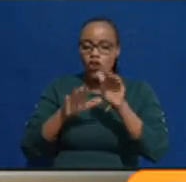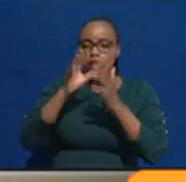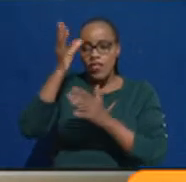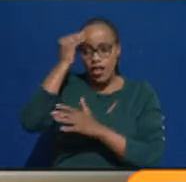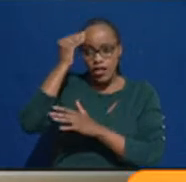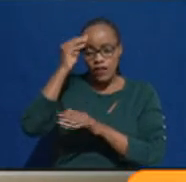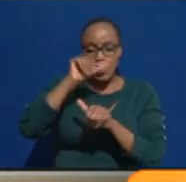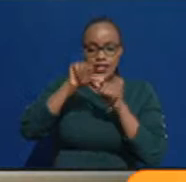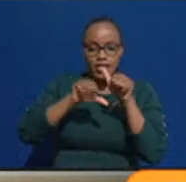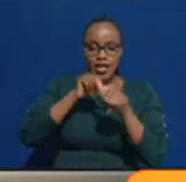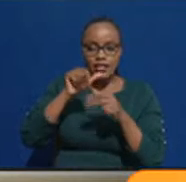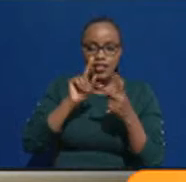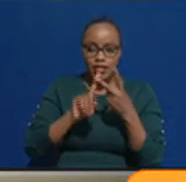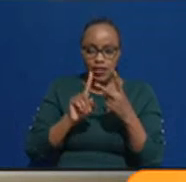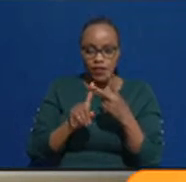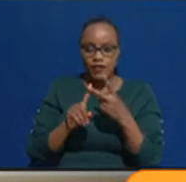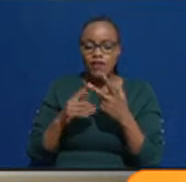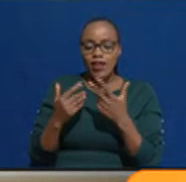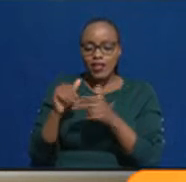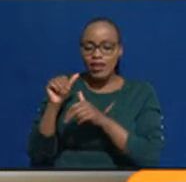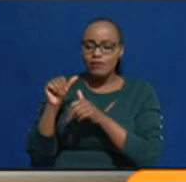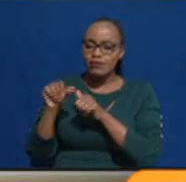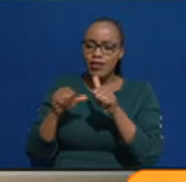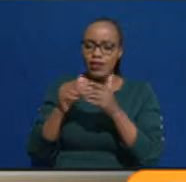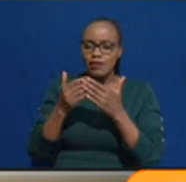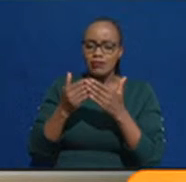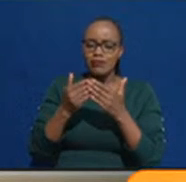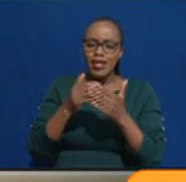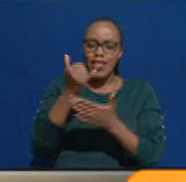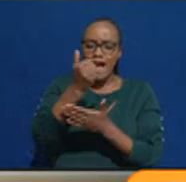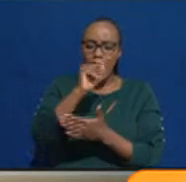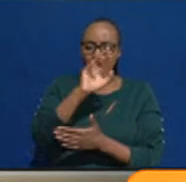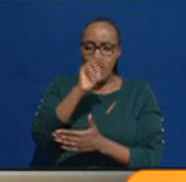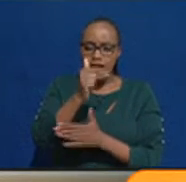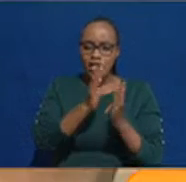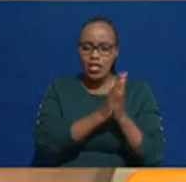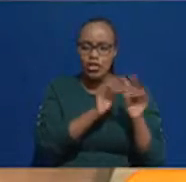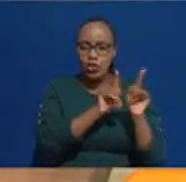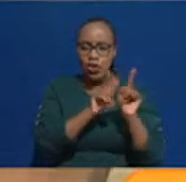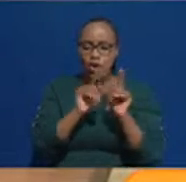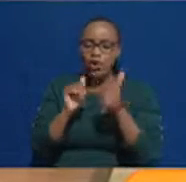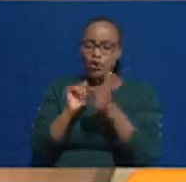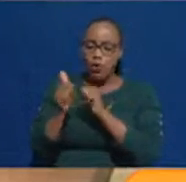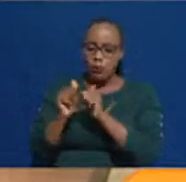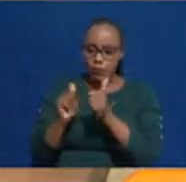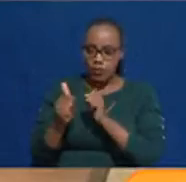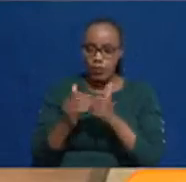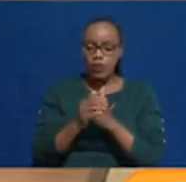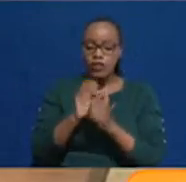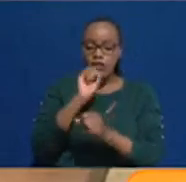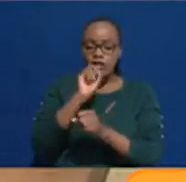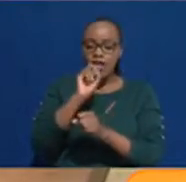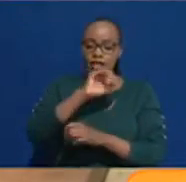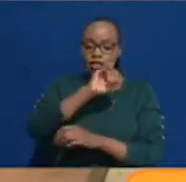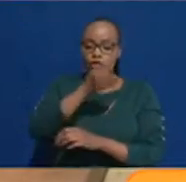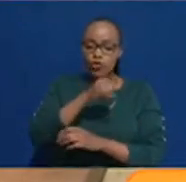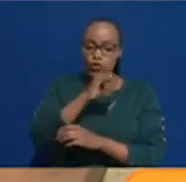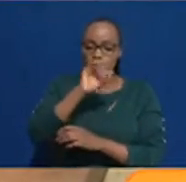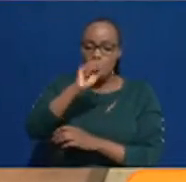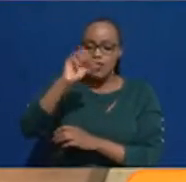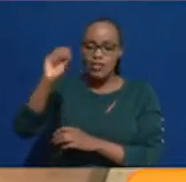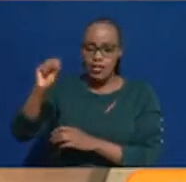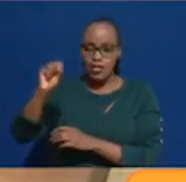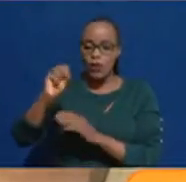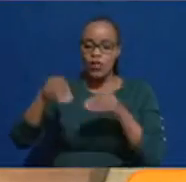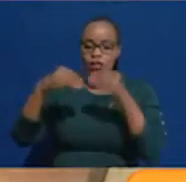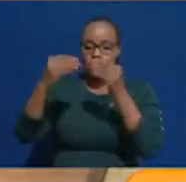vile sayansi, sayansi ya jamii, sanaa na sayansi ya michezo. Wanafunzi wa sekondari msingi watahitajika kutoa